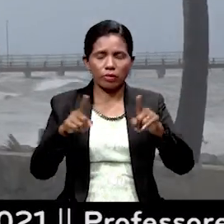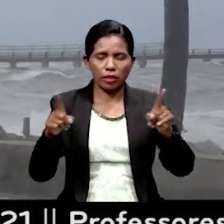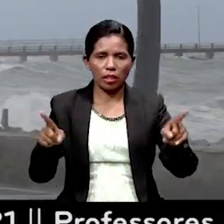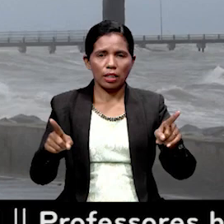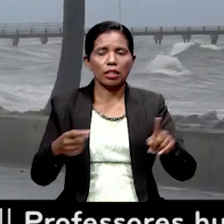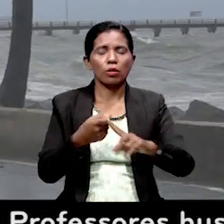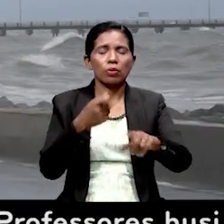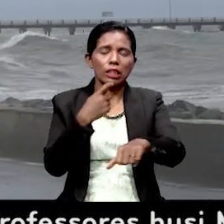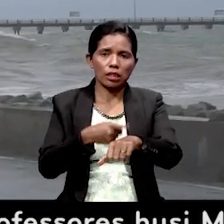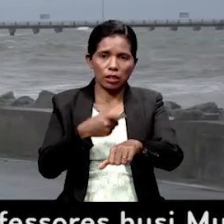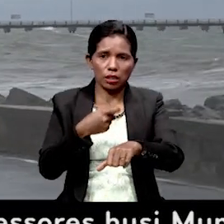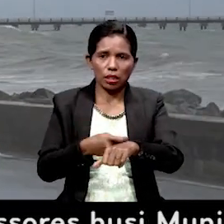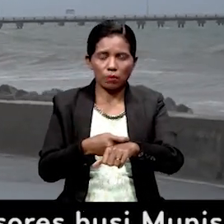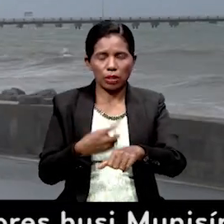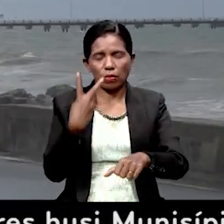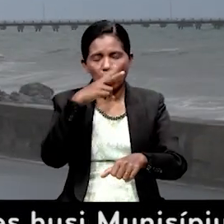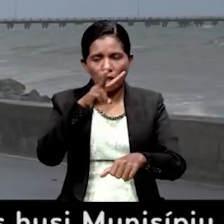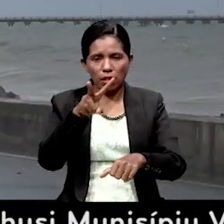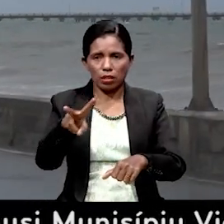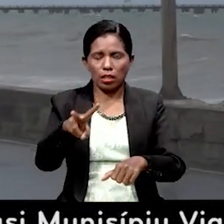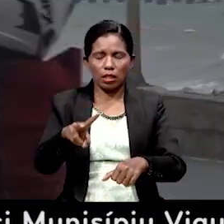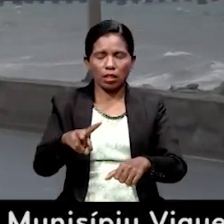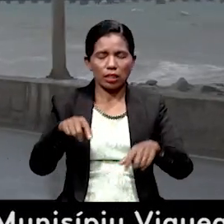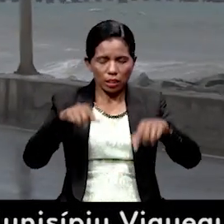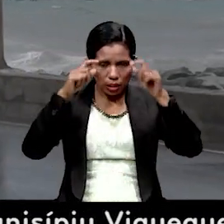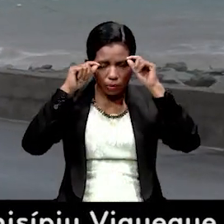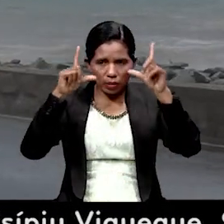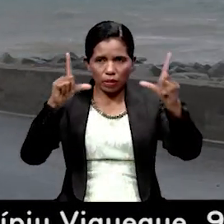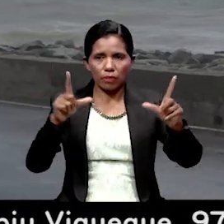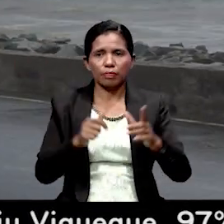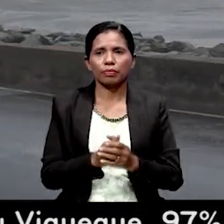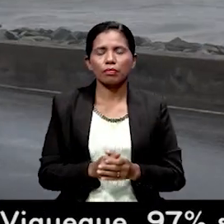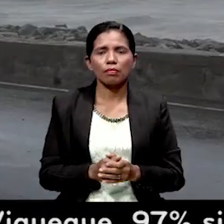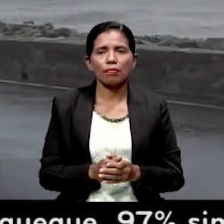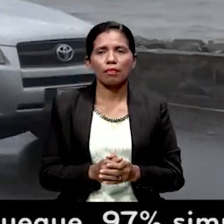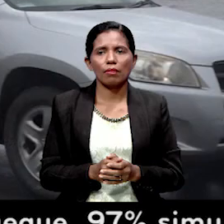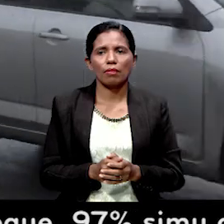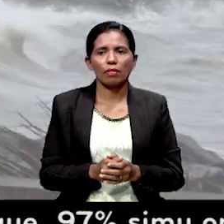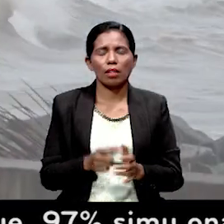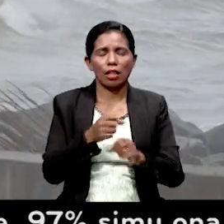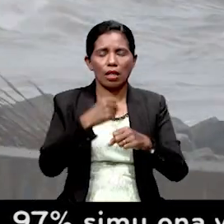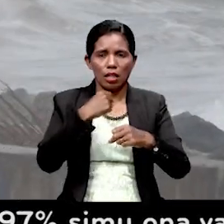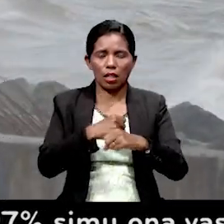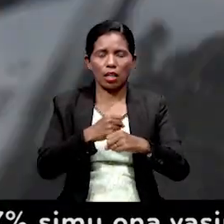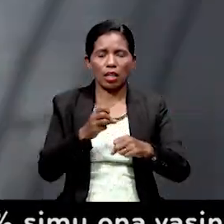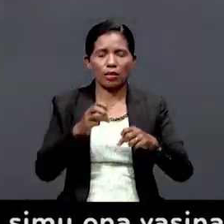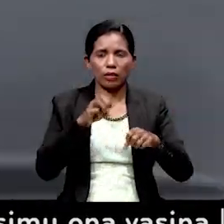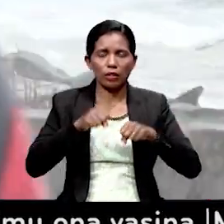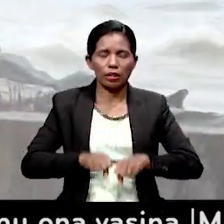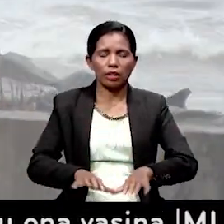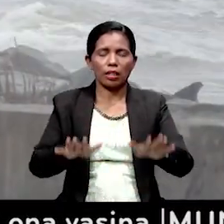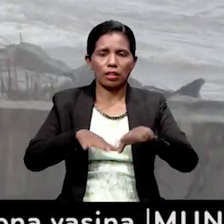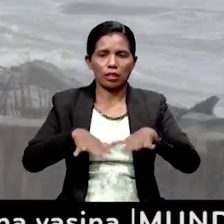presaung actualmente observa iha teritorio Timor Leste hodi impursiona intensifika brista